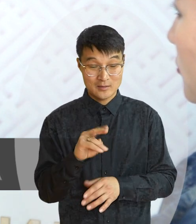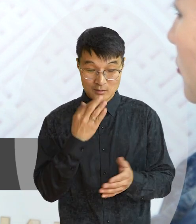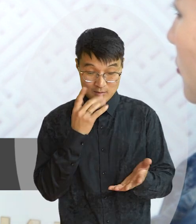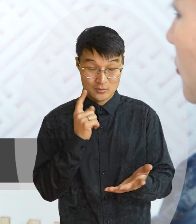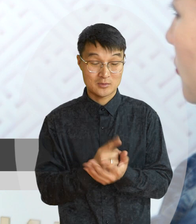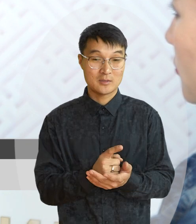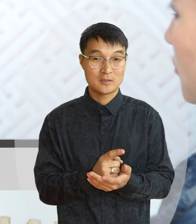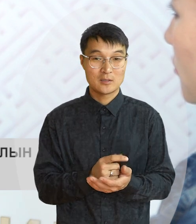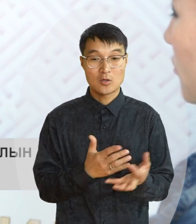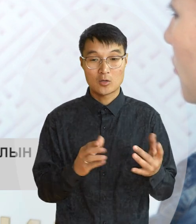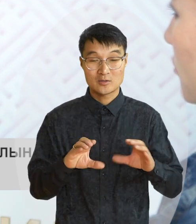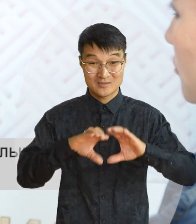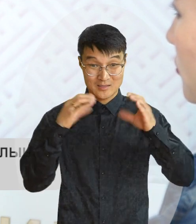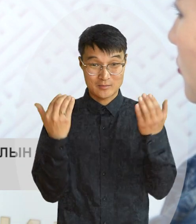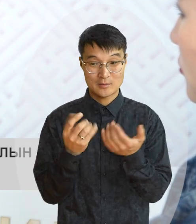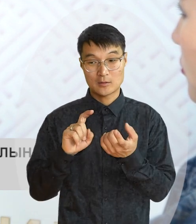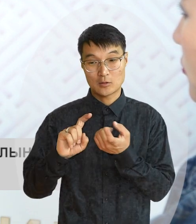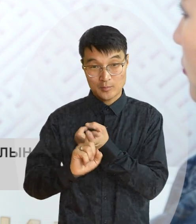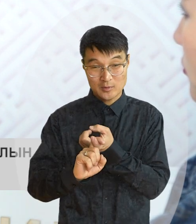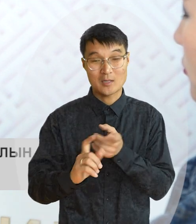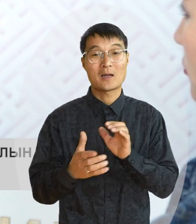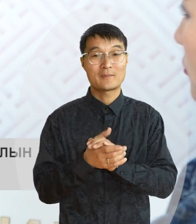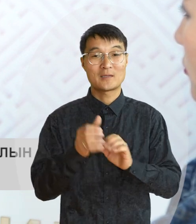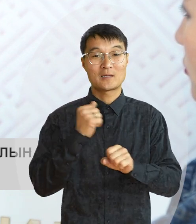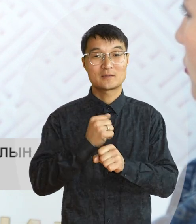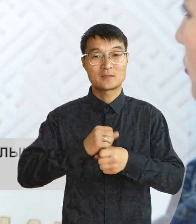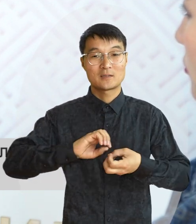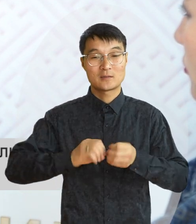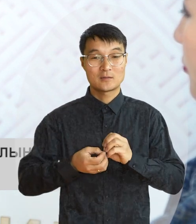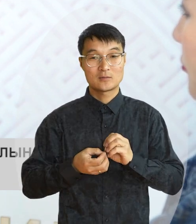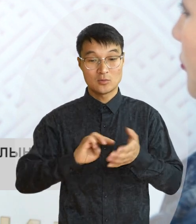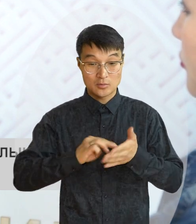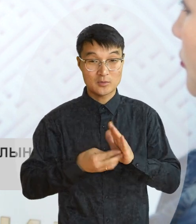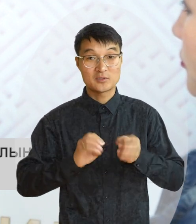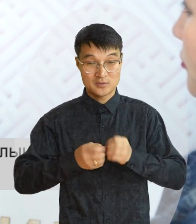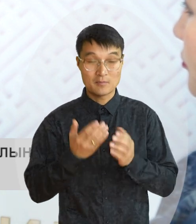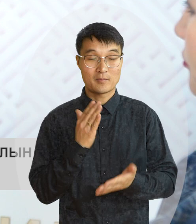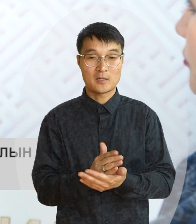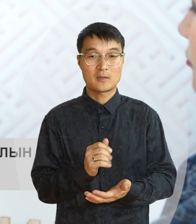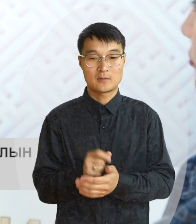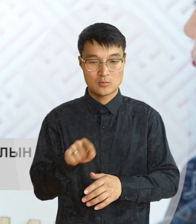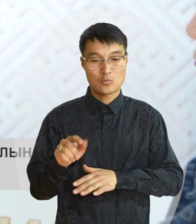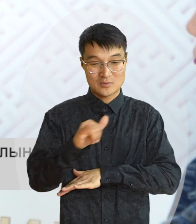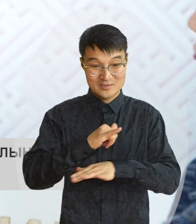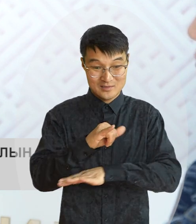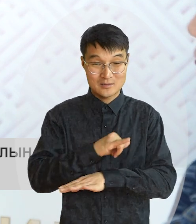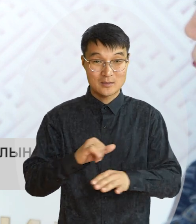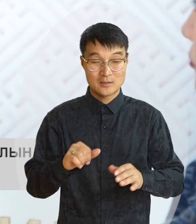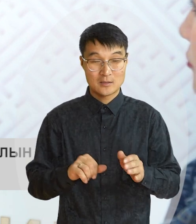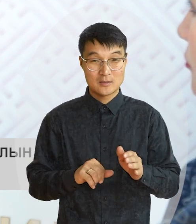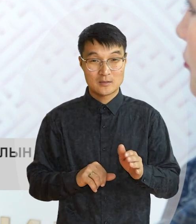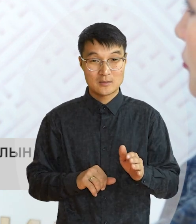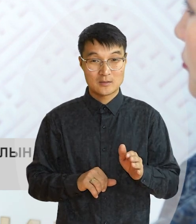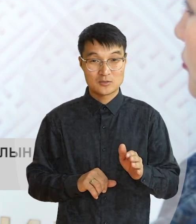тоот шалгээд олон салбарууд хамтарч ажиллах нөө эргэцүүлэн баримт бичгтэй. Тэгэ энийг бол бид нар шинчилт ер нь бол улсын хэмжээ шинчилсэн 28